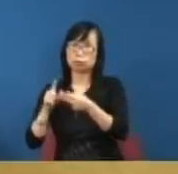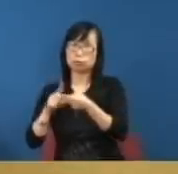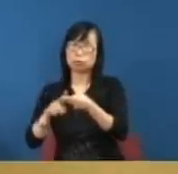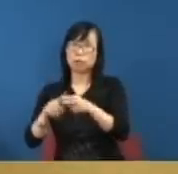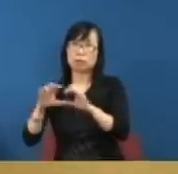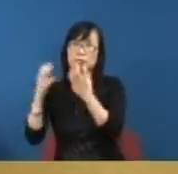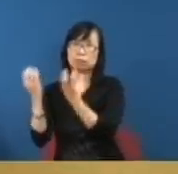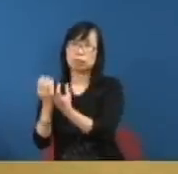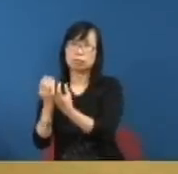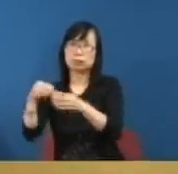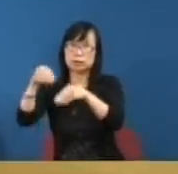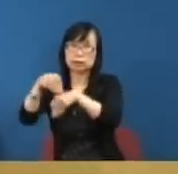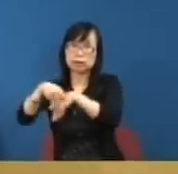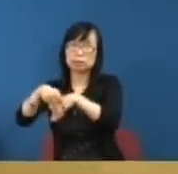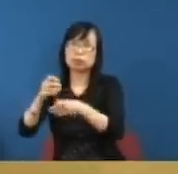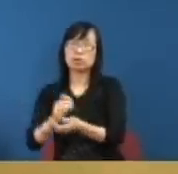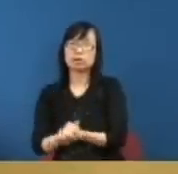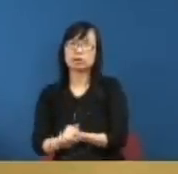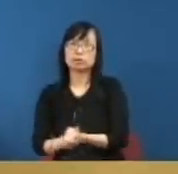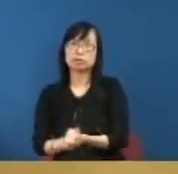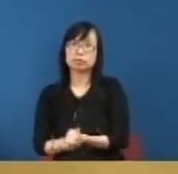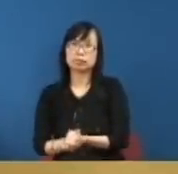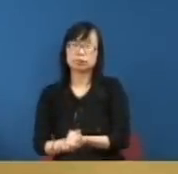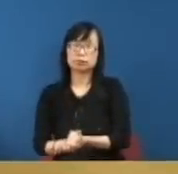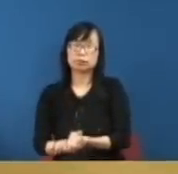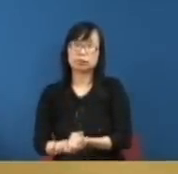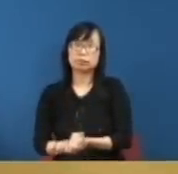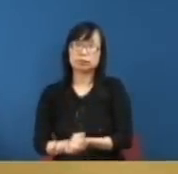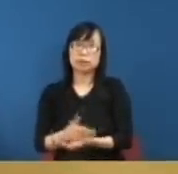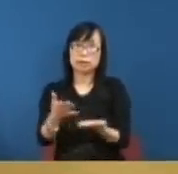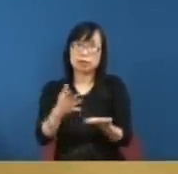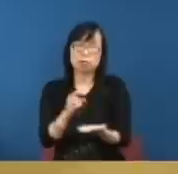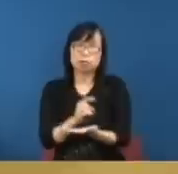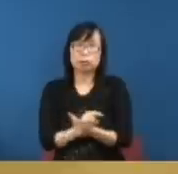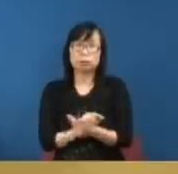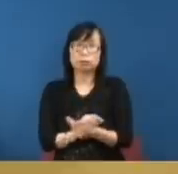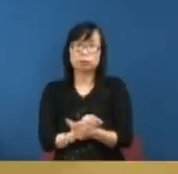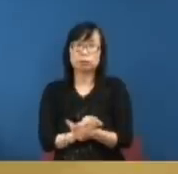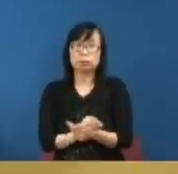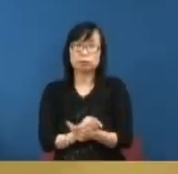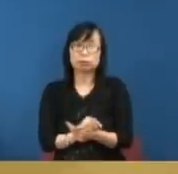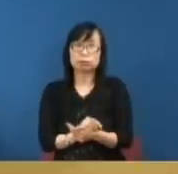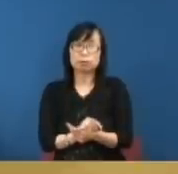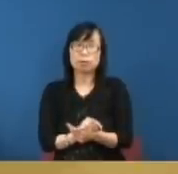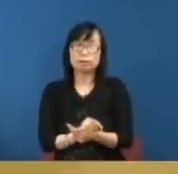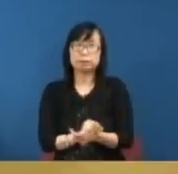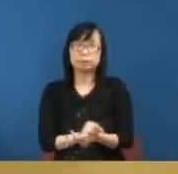的這個區議會超級區議員方案的時候，你自然不然就會是這樣